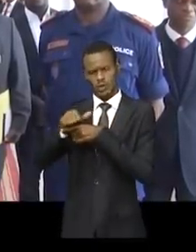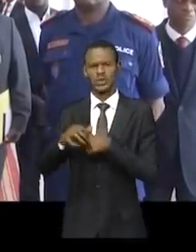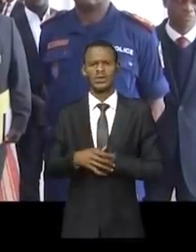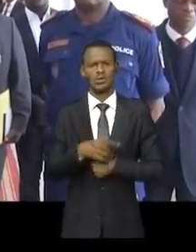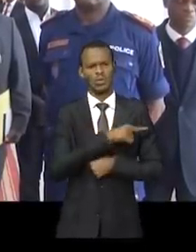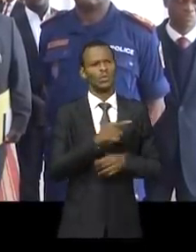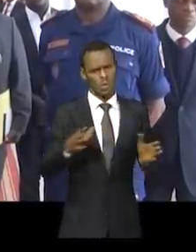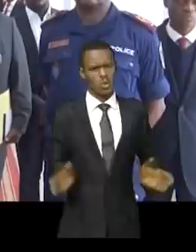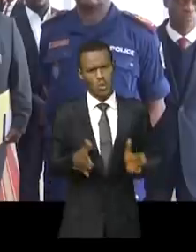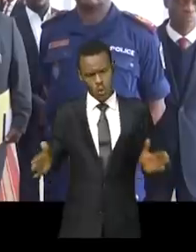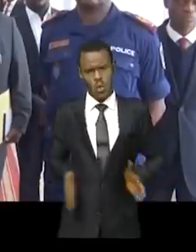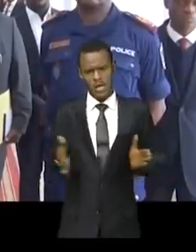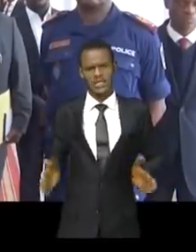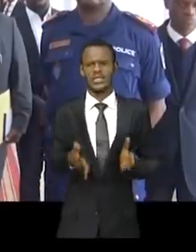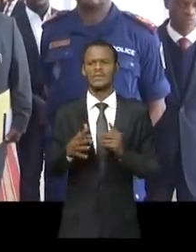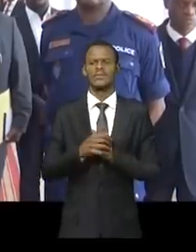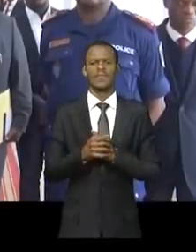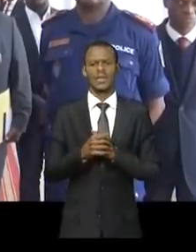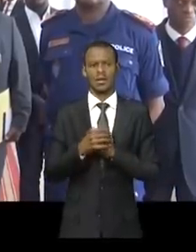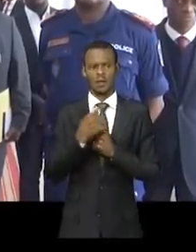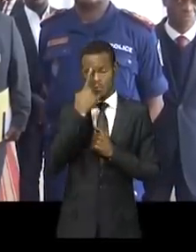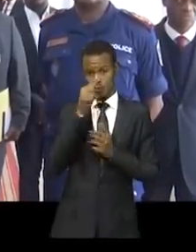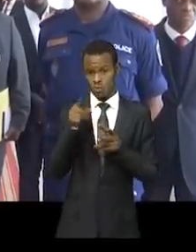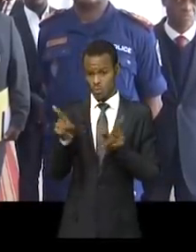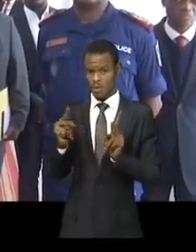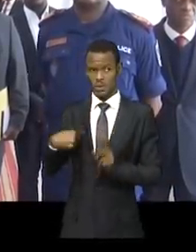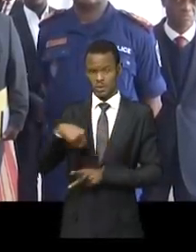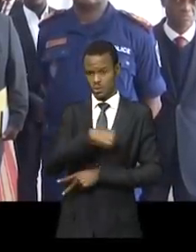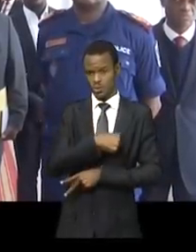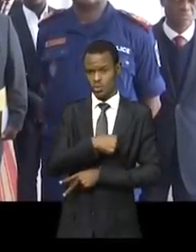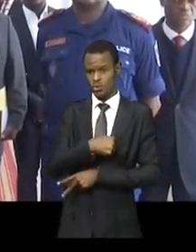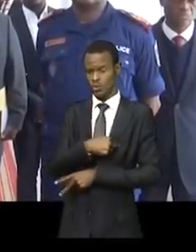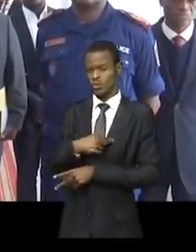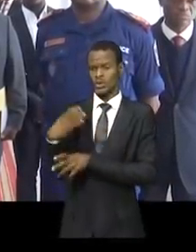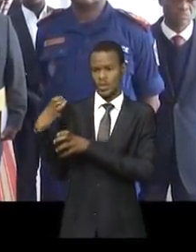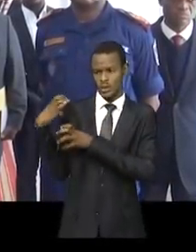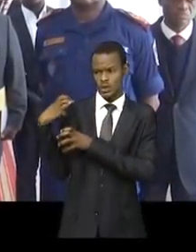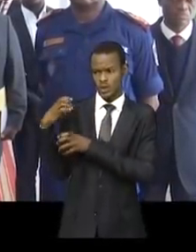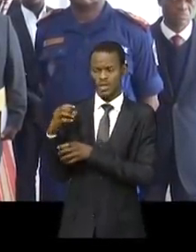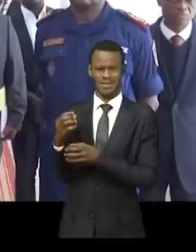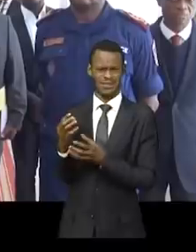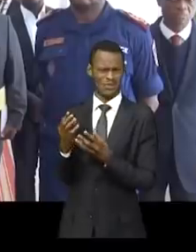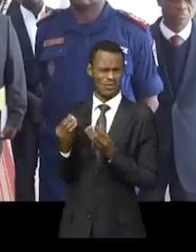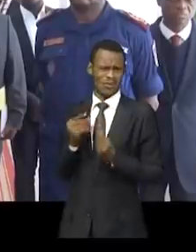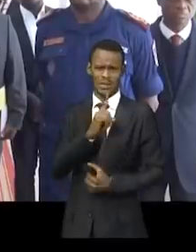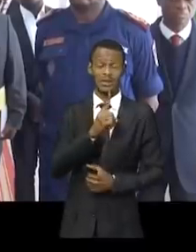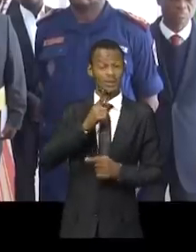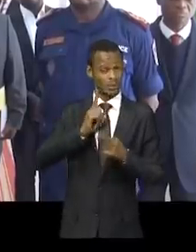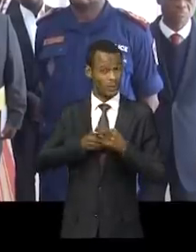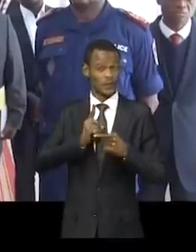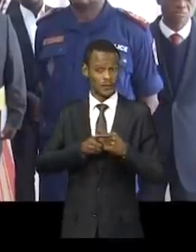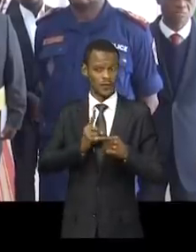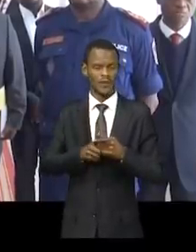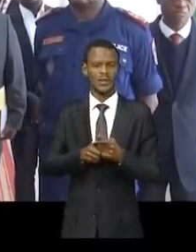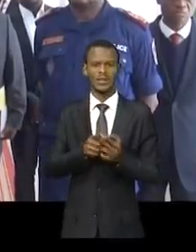encouragements pour que la tâche qui nous attend n'est pas facile. La tâche est délicate et